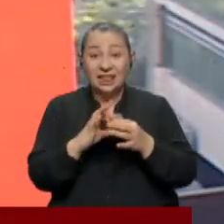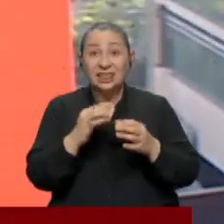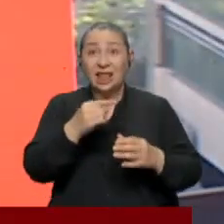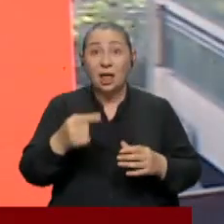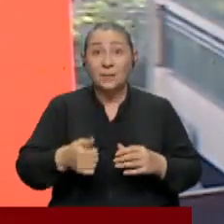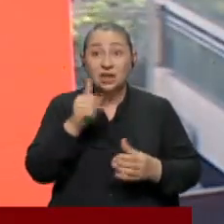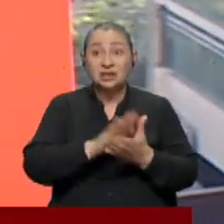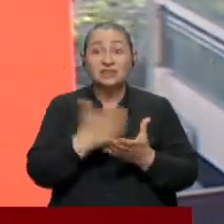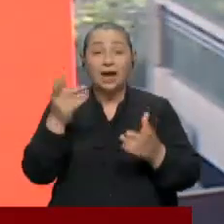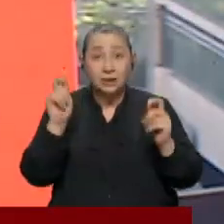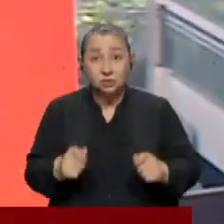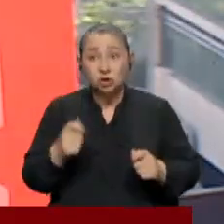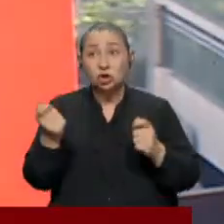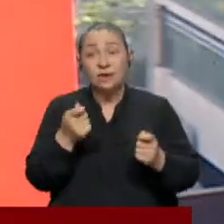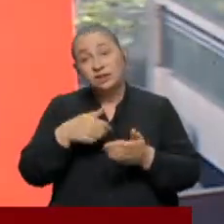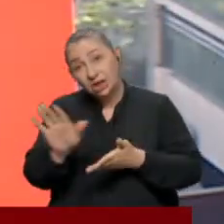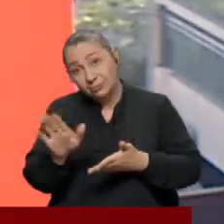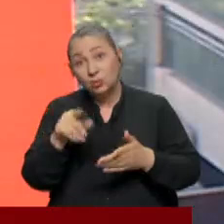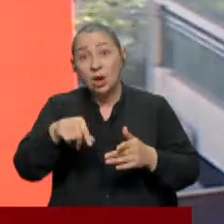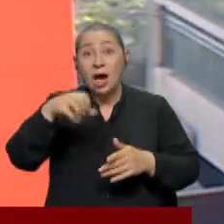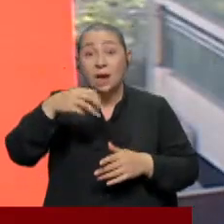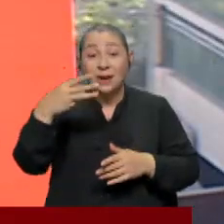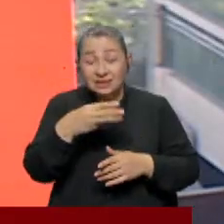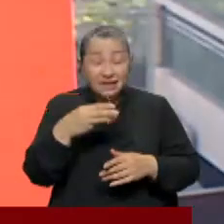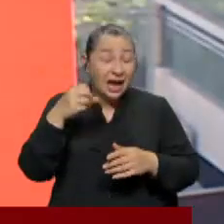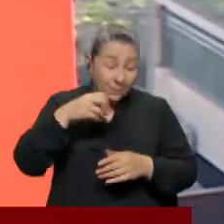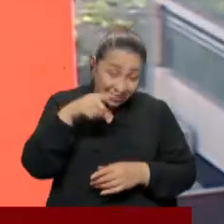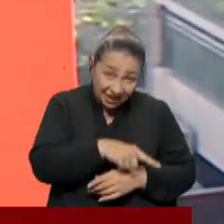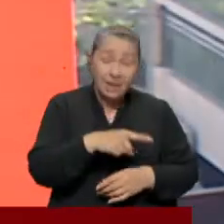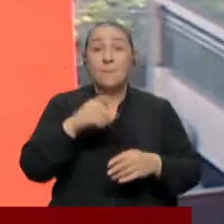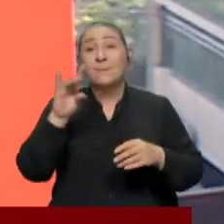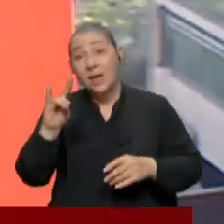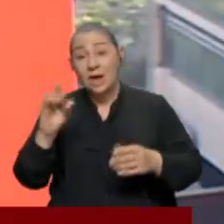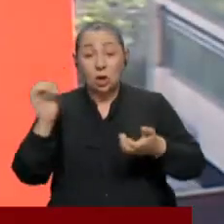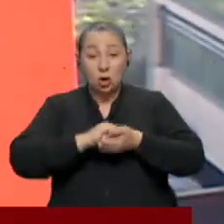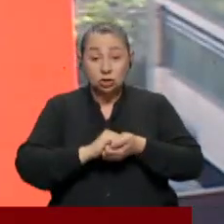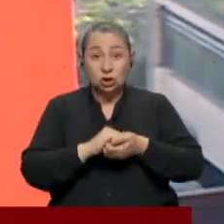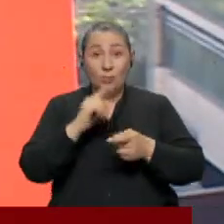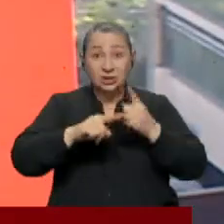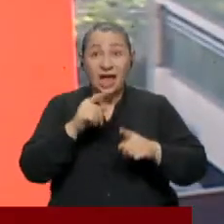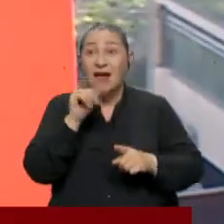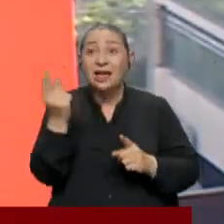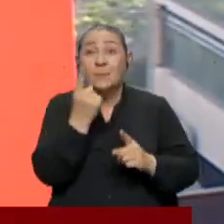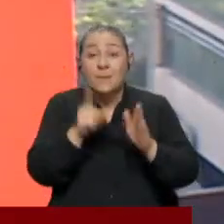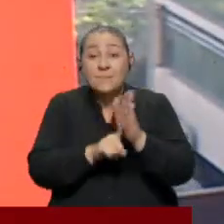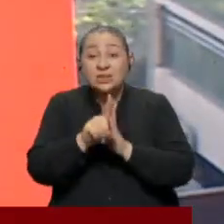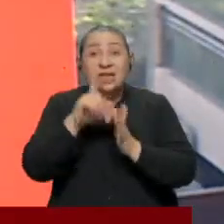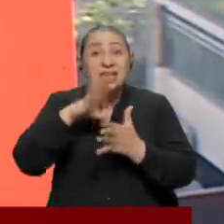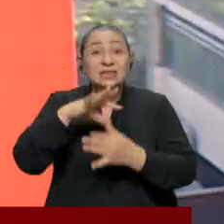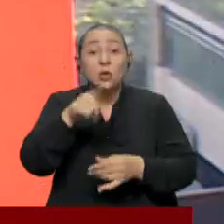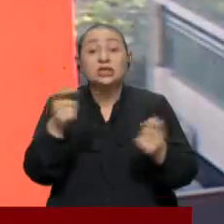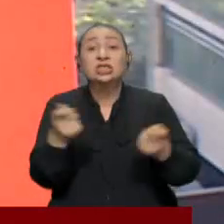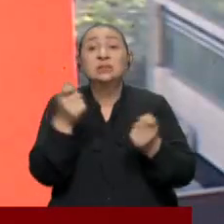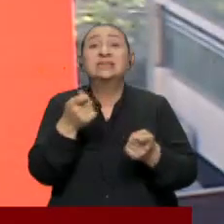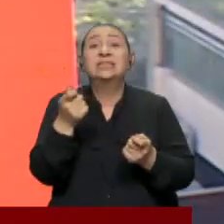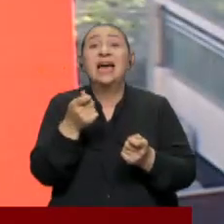Daire Başkanı ayrılmış istifa etmiş görevden alındı bugünkü AK Parti MHP koalisyonu siyasetinin herhangi bir başarılı insanı